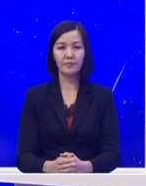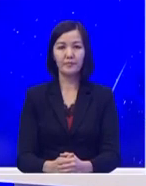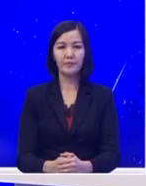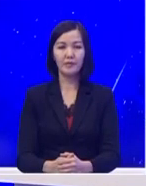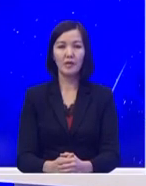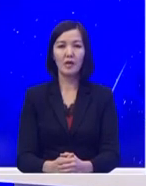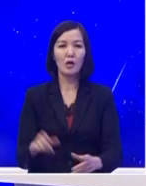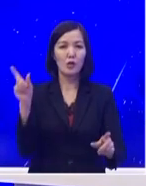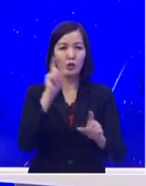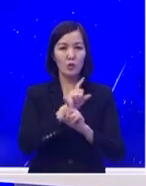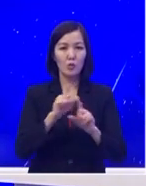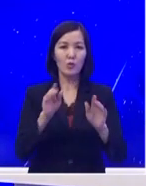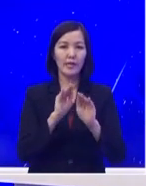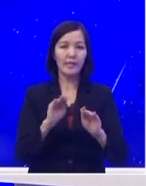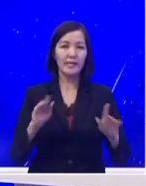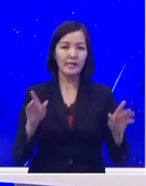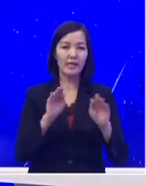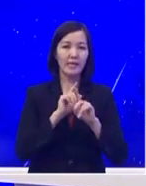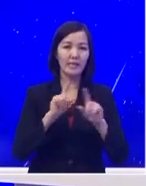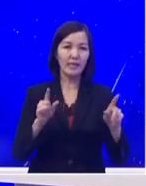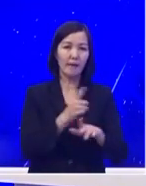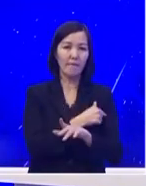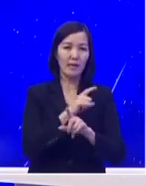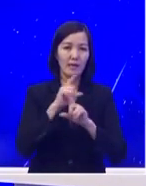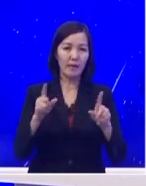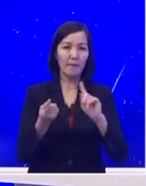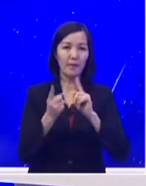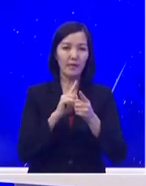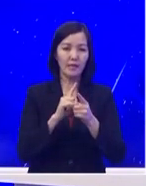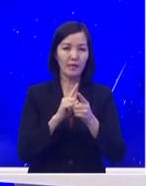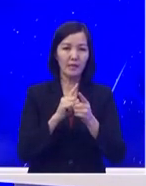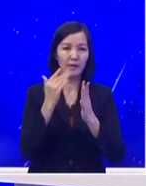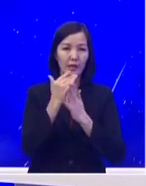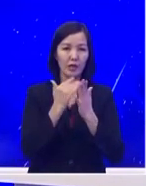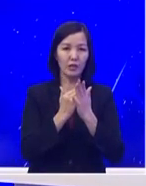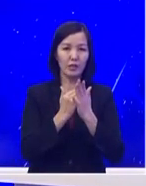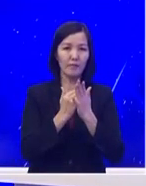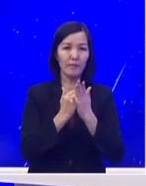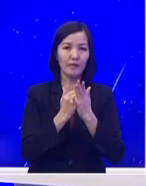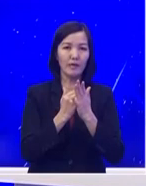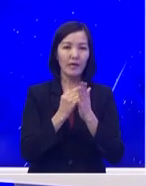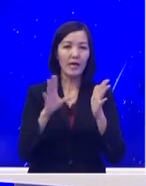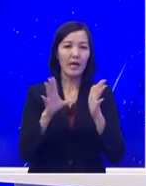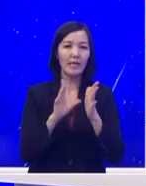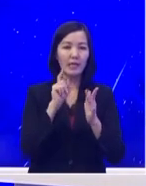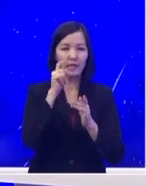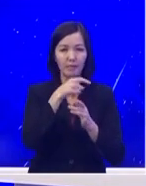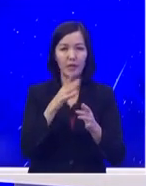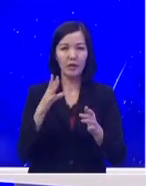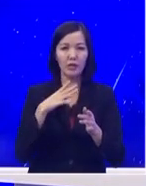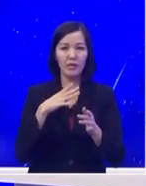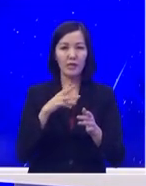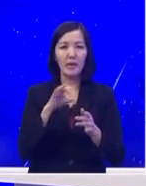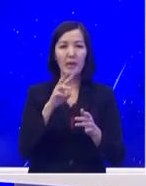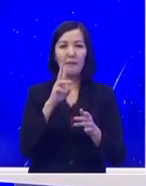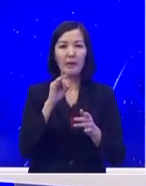Разумная экономика. Школы, детские сады и больницы в Атырау переведут на щадящий режим. Речь идет об энергосбережении.